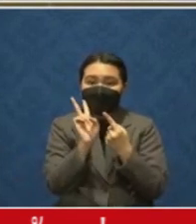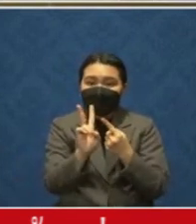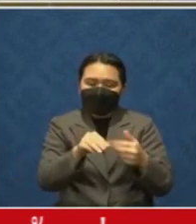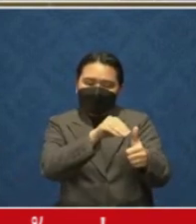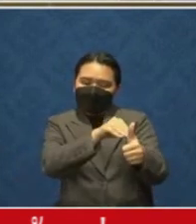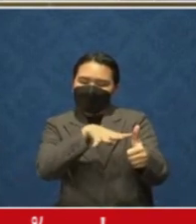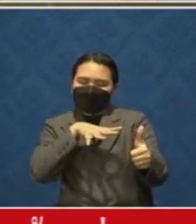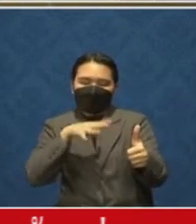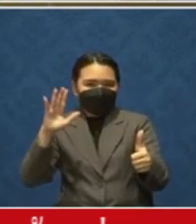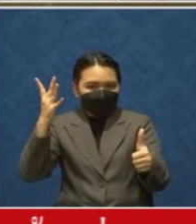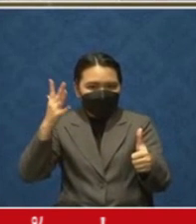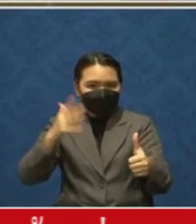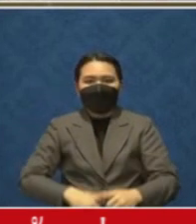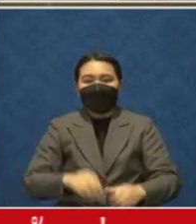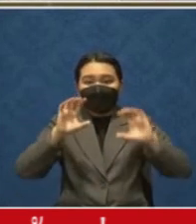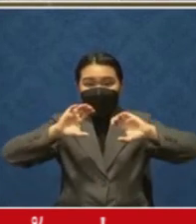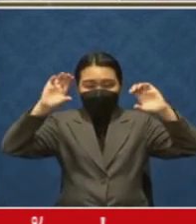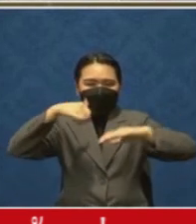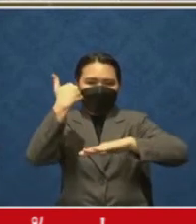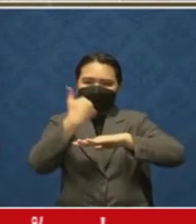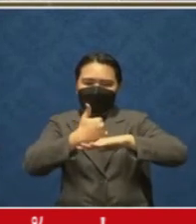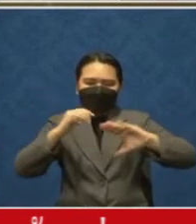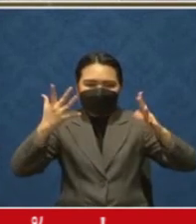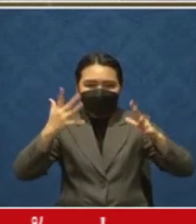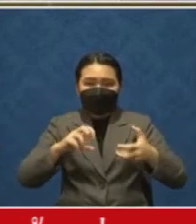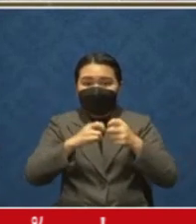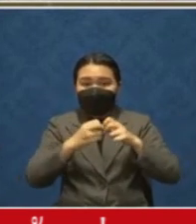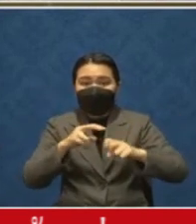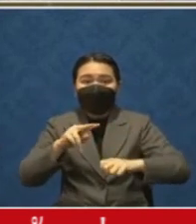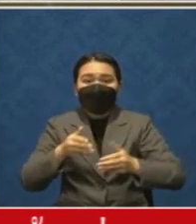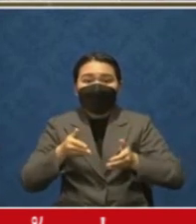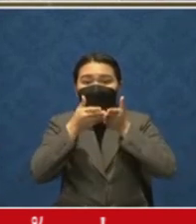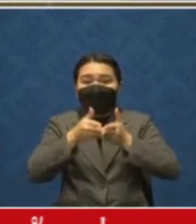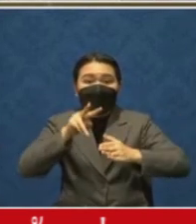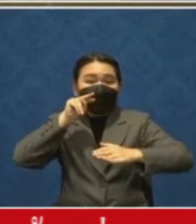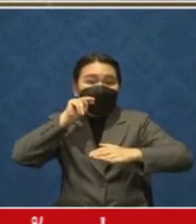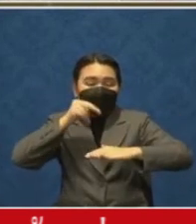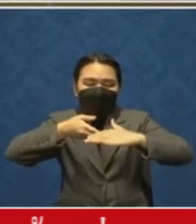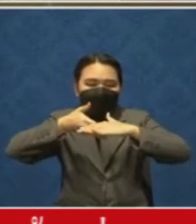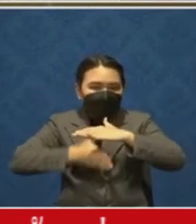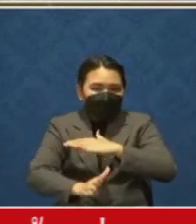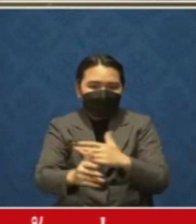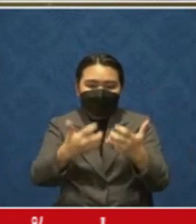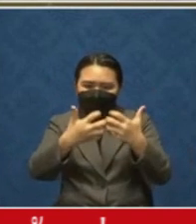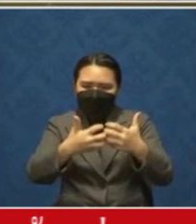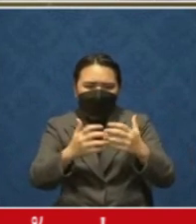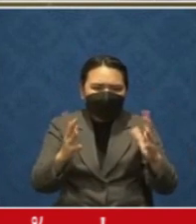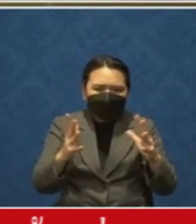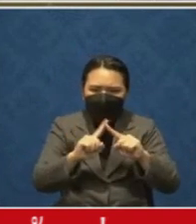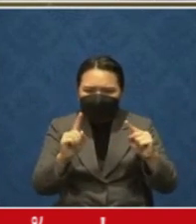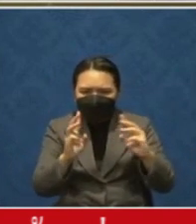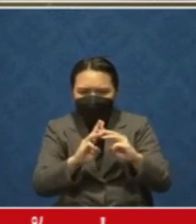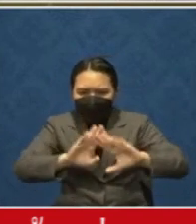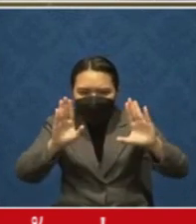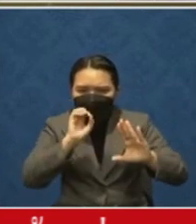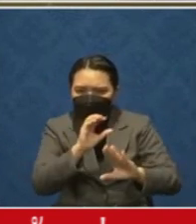ขาดภาวะความเป็นผู้นำที่จะเป็นหัวหน้ารัฐบาลเมื่อเกิดปัญหาเรือดำน้ำไม่มีเครื่องยนต์ก็ไม่กล้าบอกเลิกสัญ